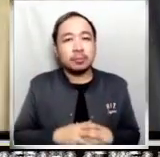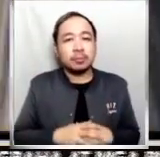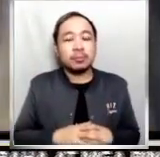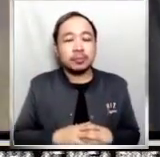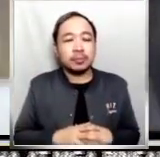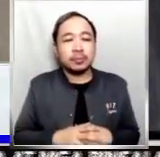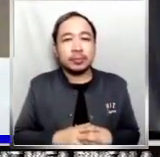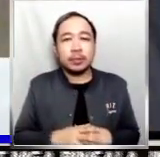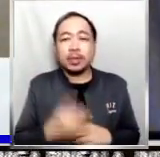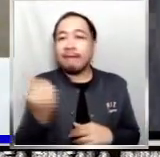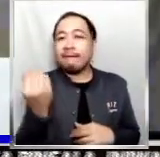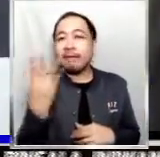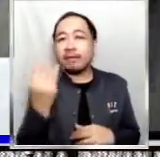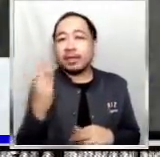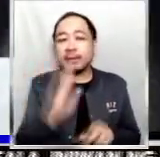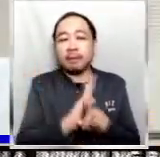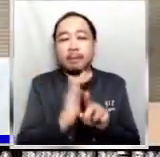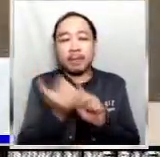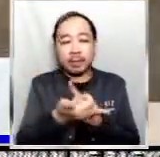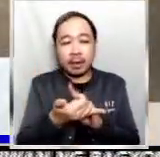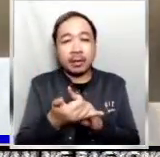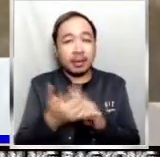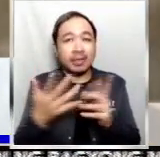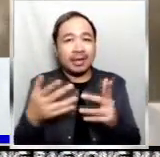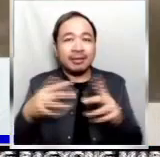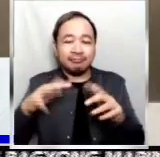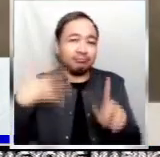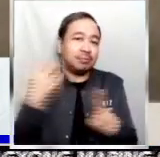15 barangay naman ang nalubog sa baha.